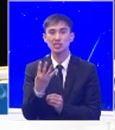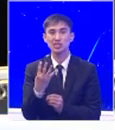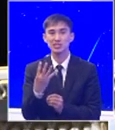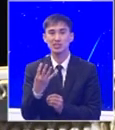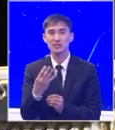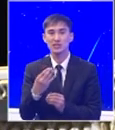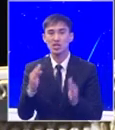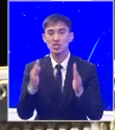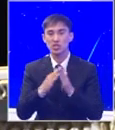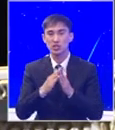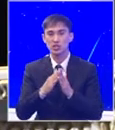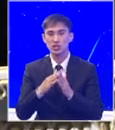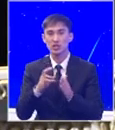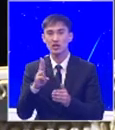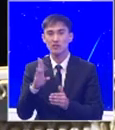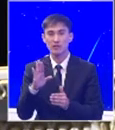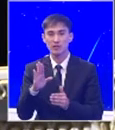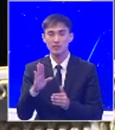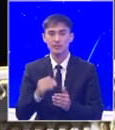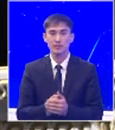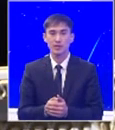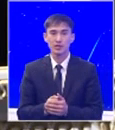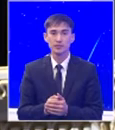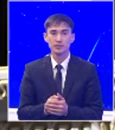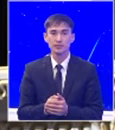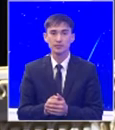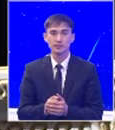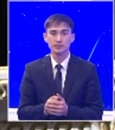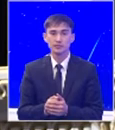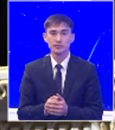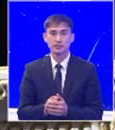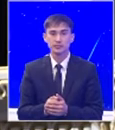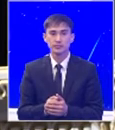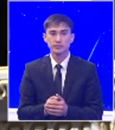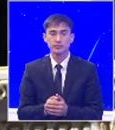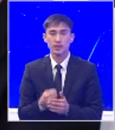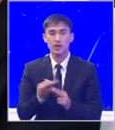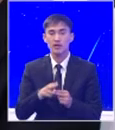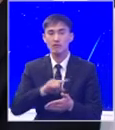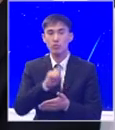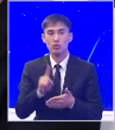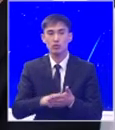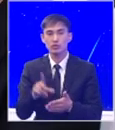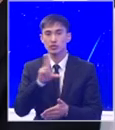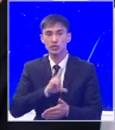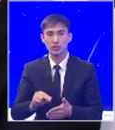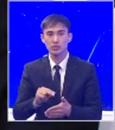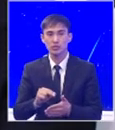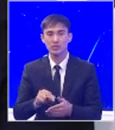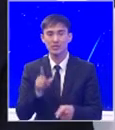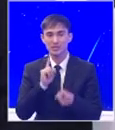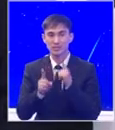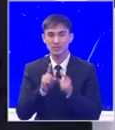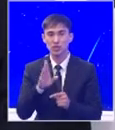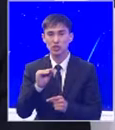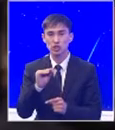1014 жилищ. Это и дома, и квартиры. То есть они, эти вопросы не выносились на заседание